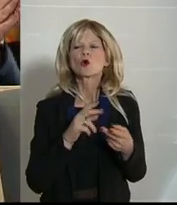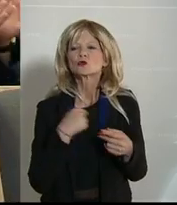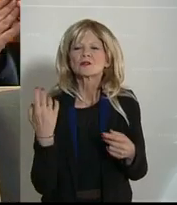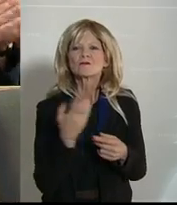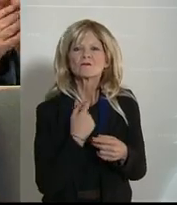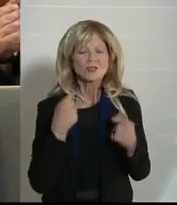Vielen Dank.